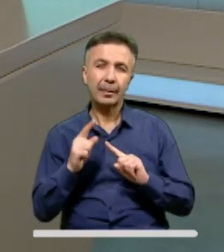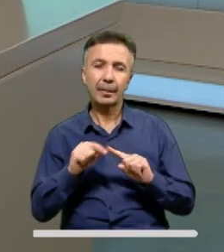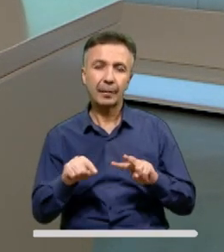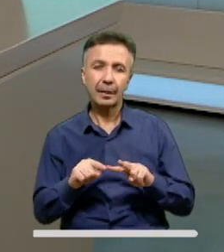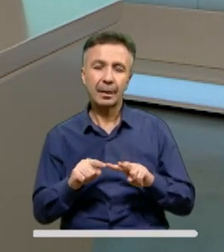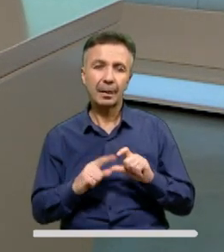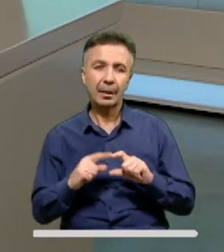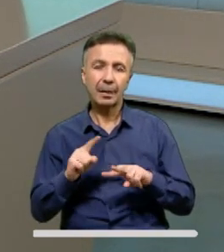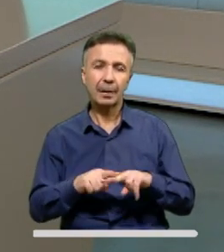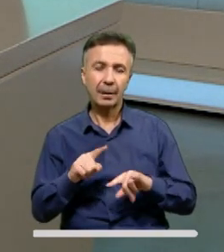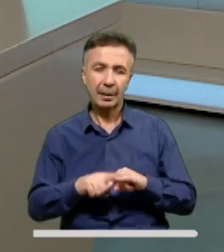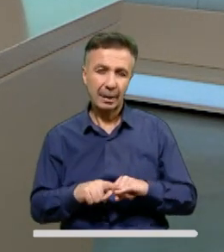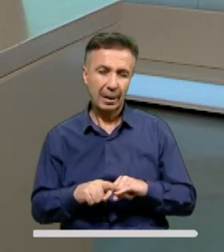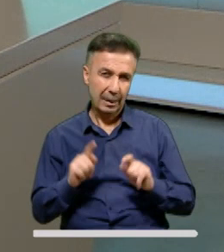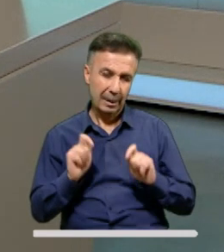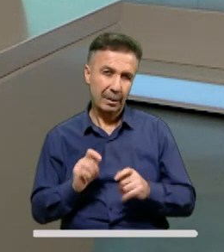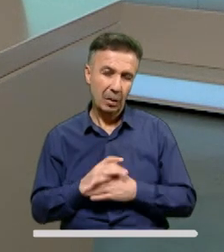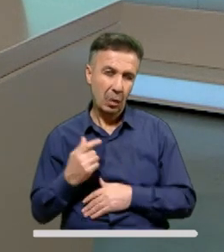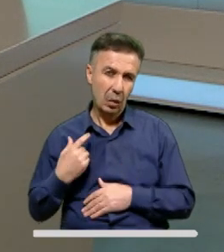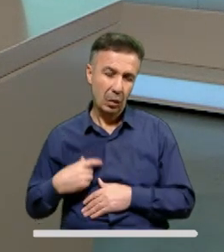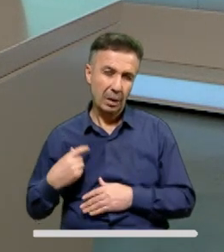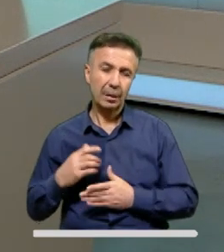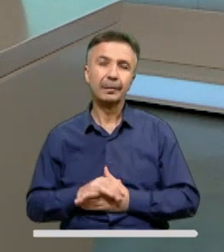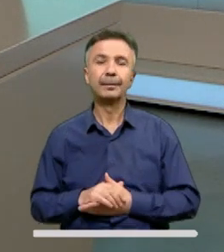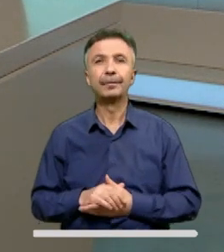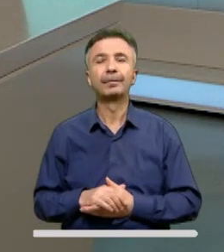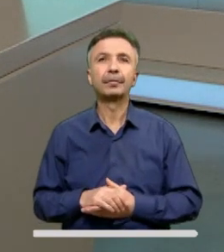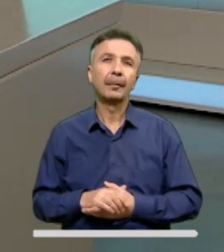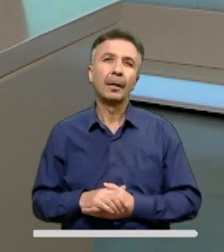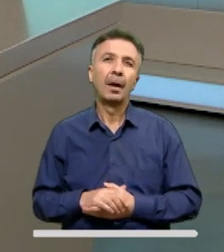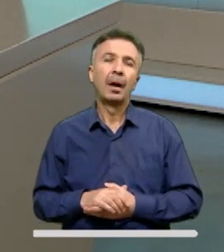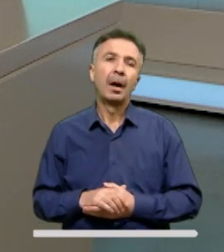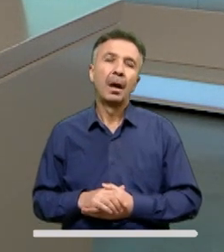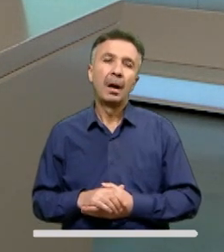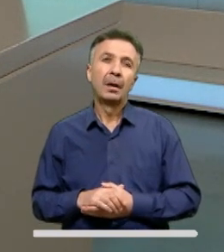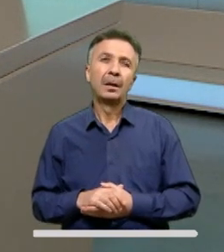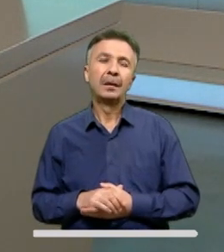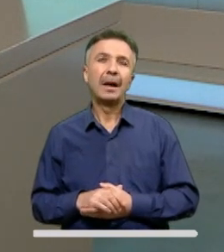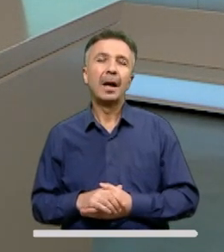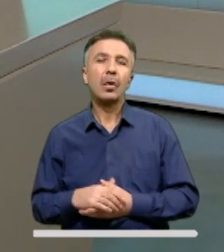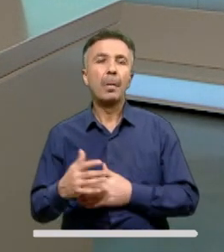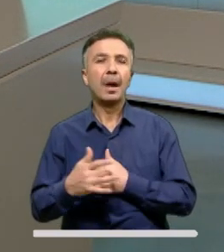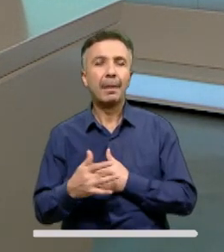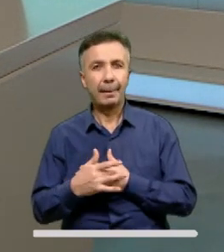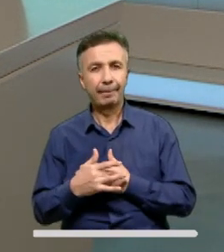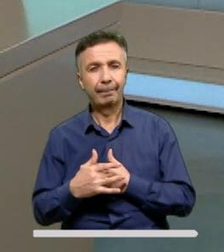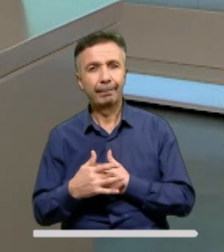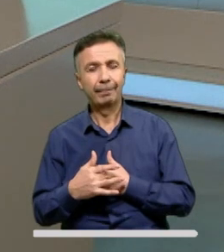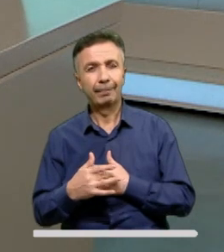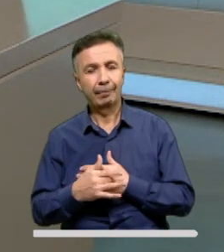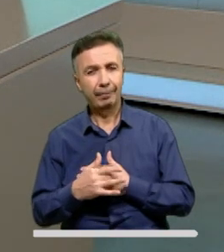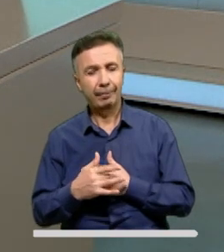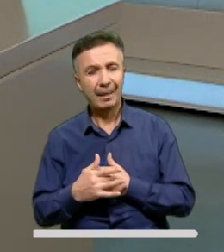istinsah? Bu özellikle şey kelimeleri kullanmak istiyorum. İstinsah kopyalamak demektir.